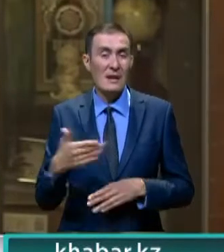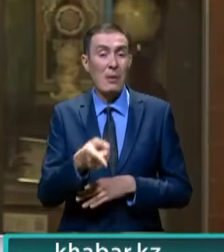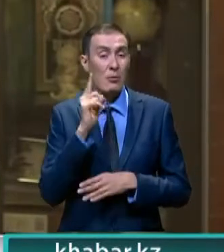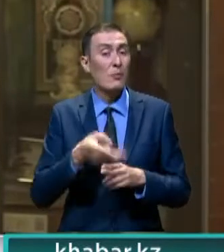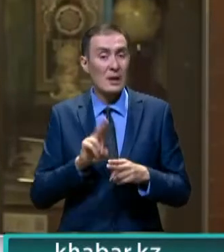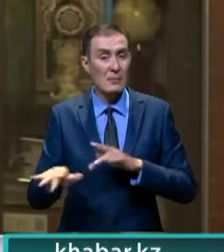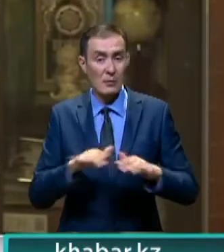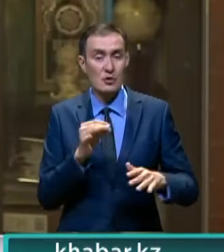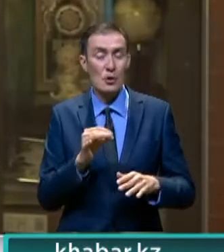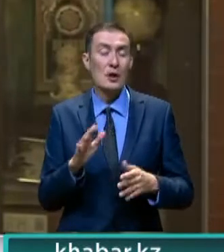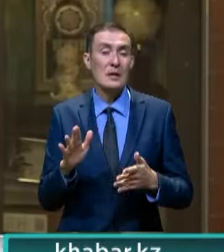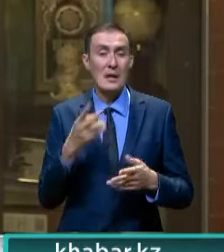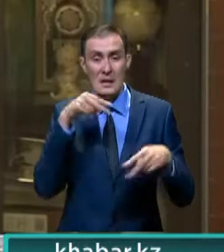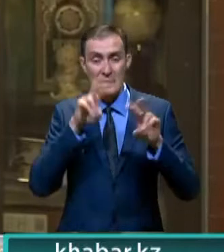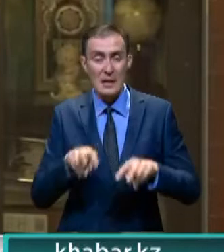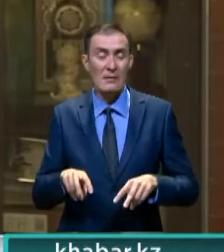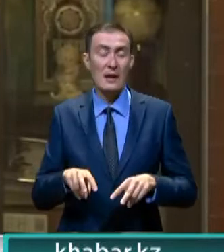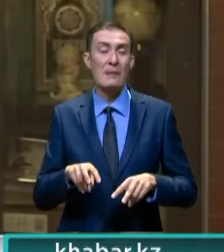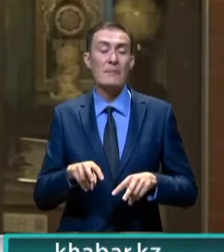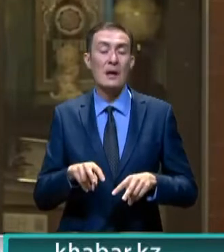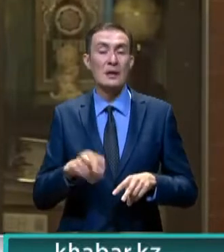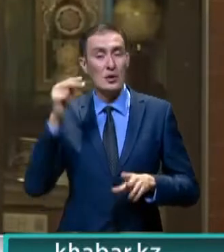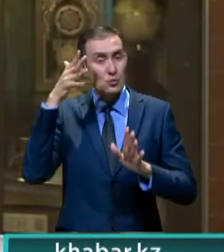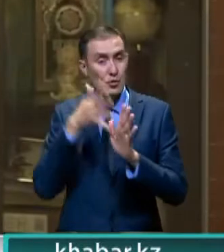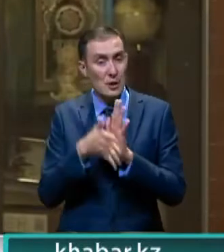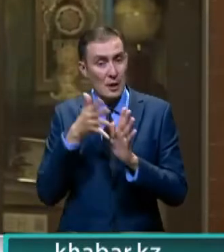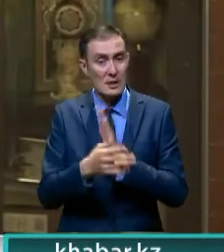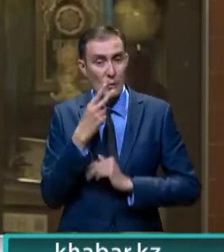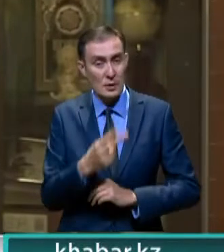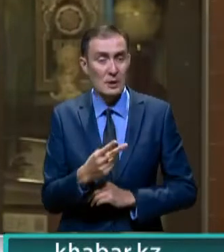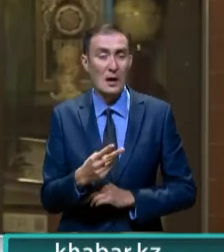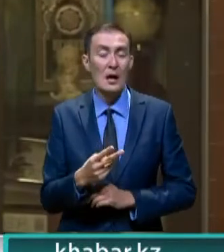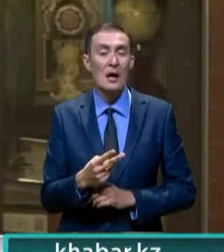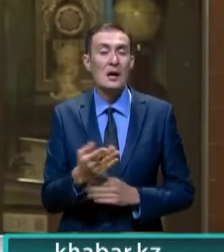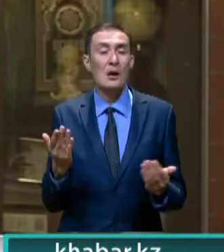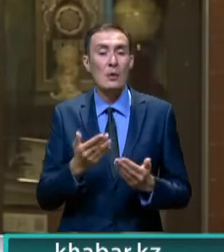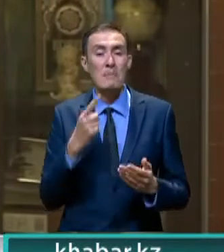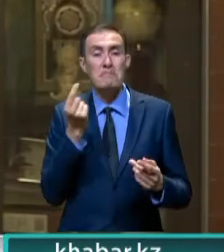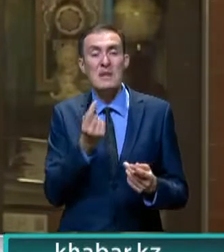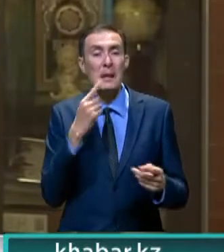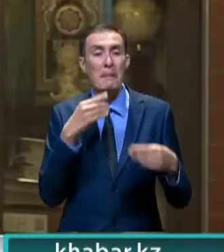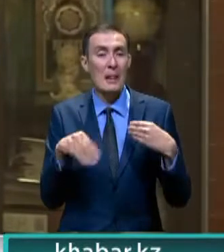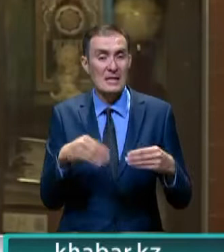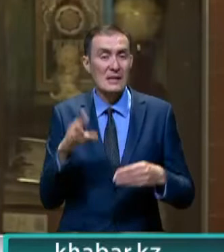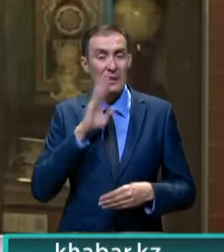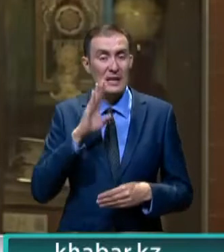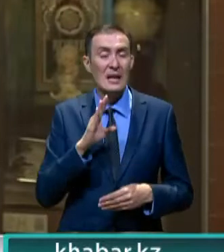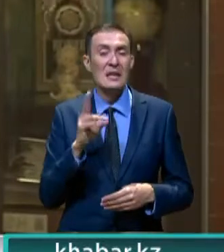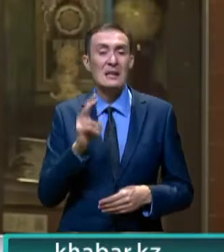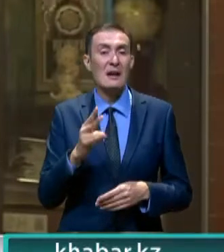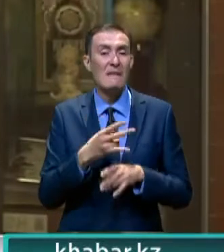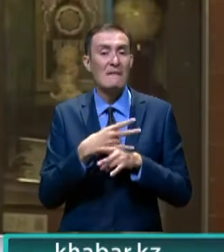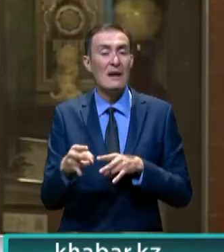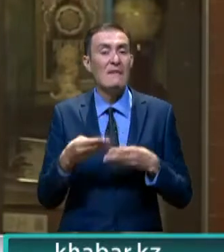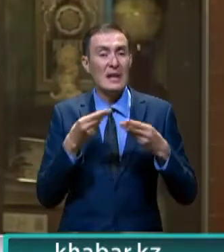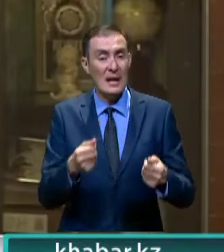этом проводятся еще дополнительные исследования на изучение, на содержание микропластика в воде и на его влияние